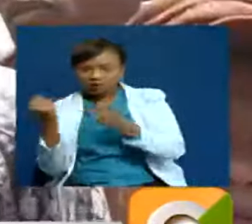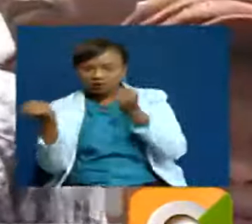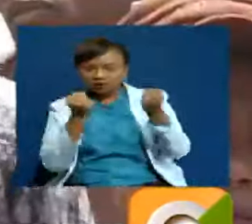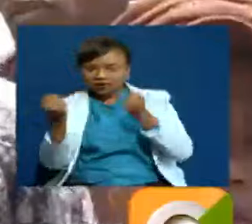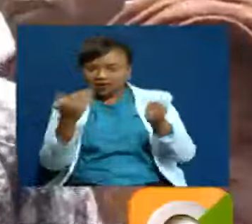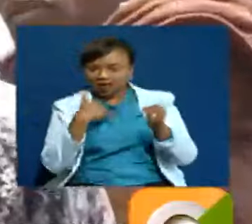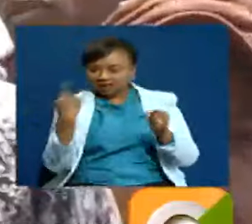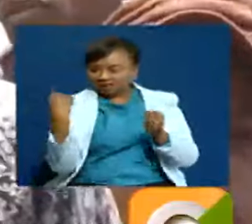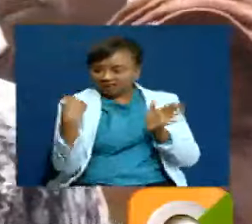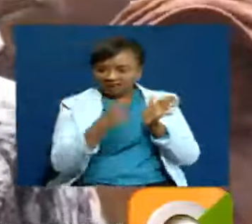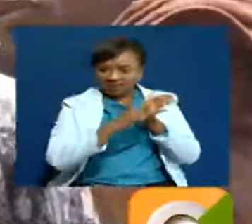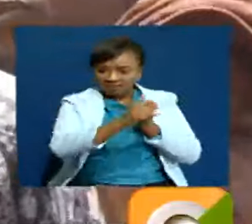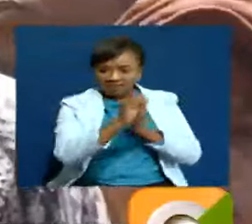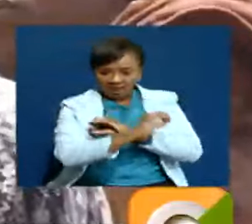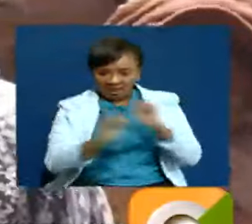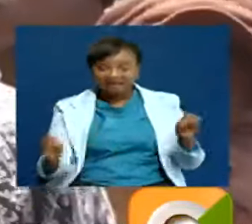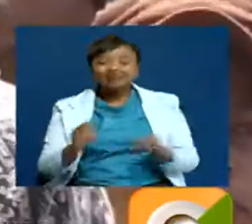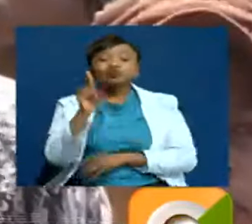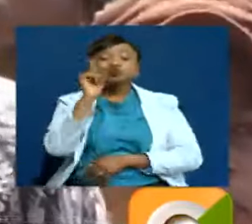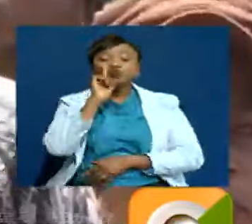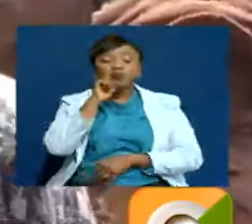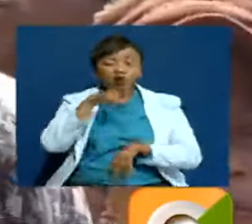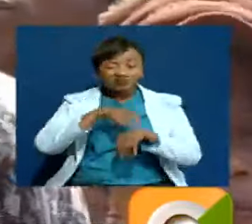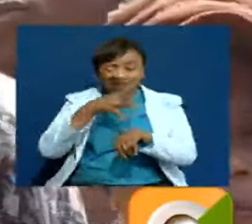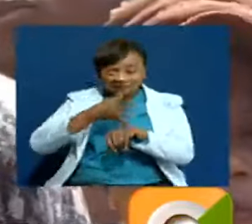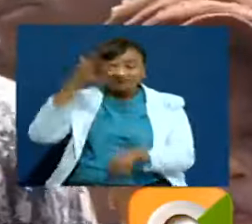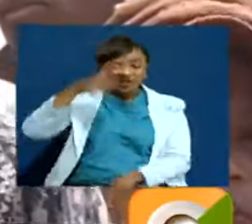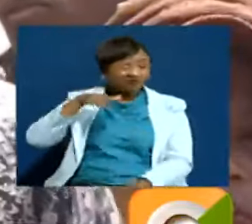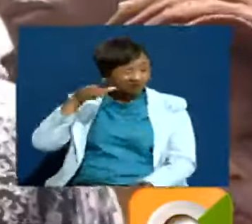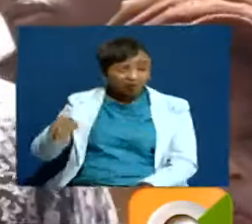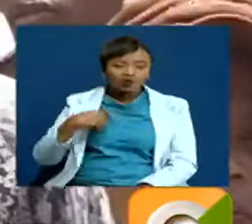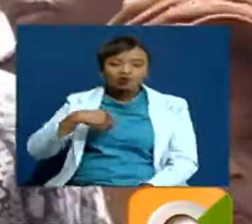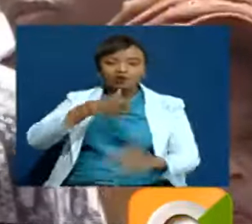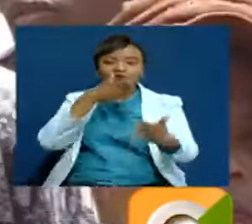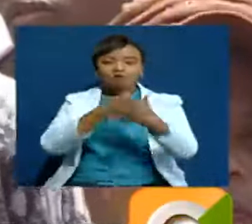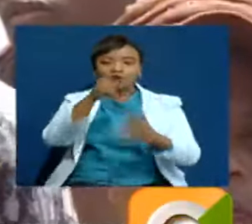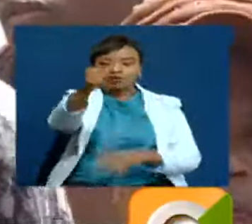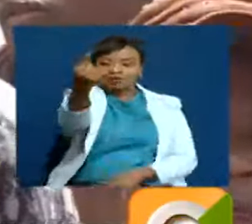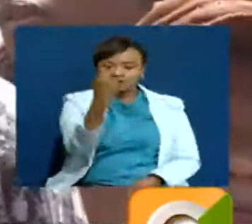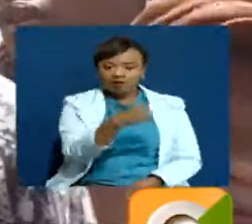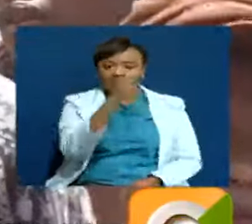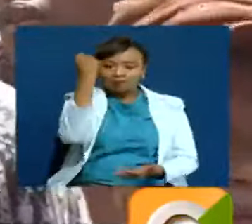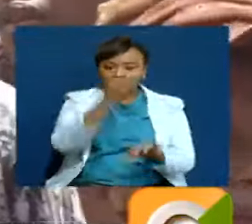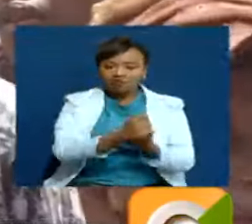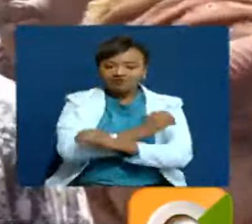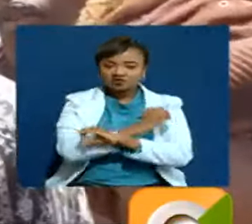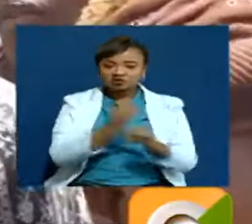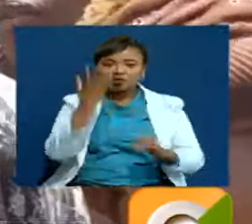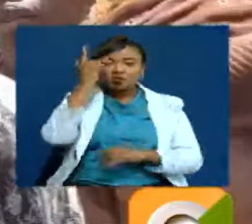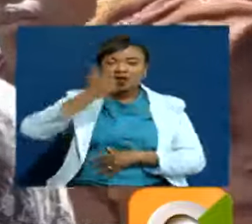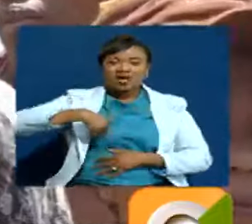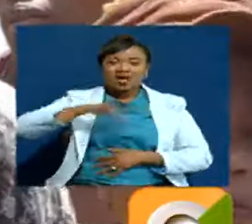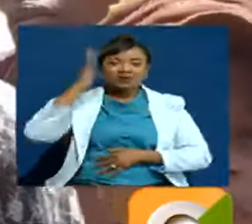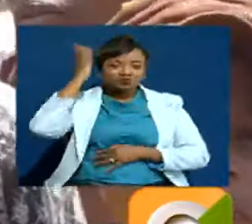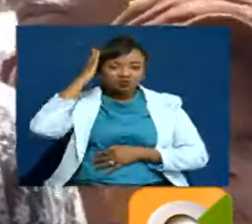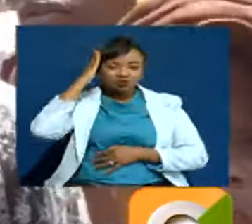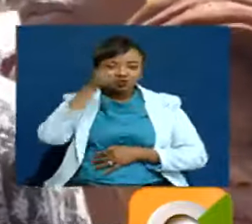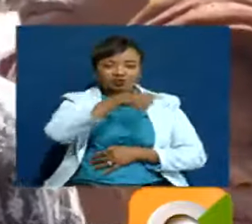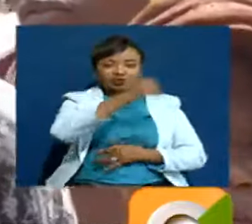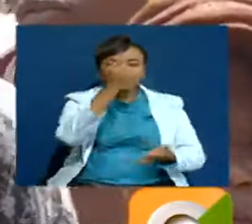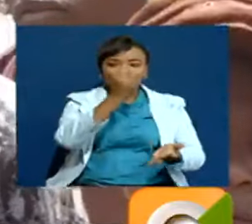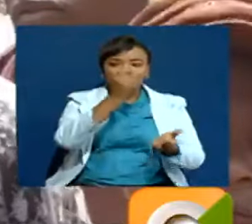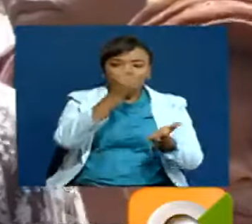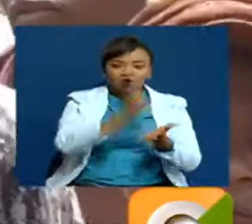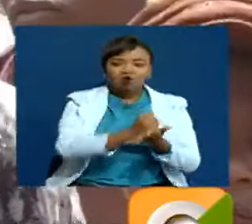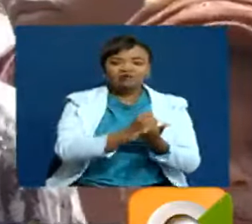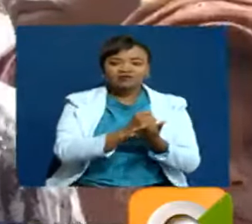asubuhi by 5 atupata hapo na tazuia hata ingia kwa hiyo ofisi, kwa maana tunajua hiyo ofisi ni ya Reverend Mutuma Ntwethingya kama gavana wa